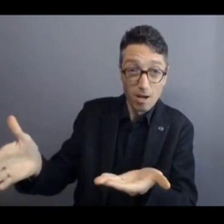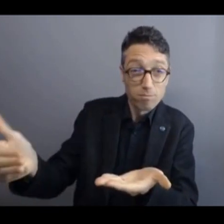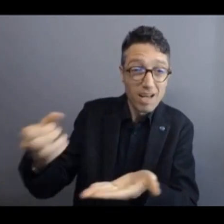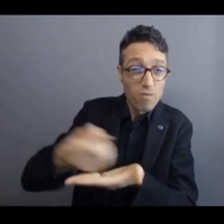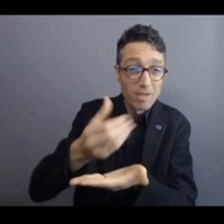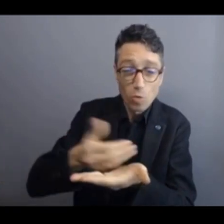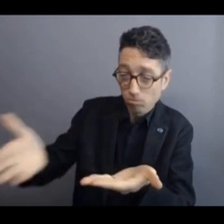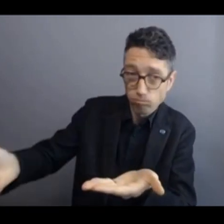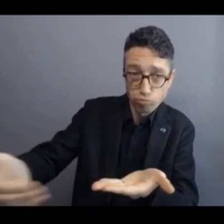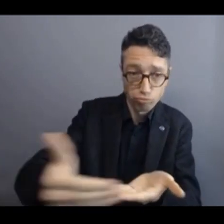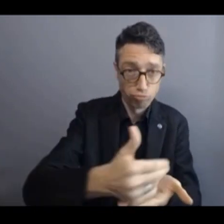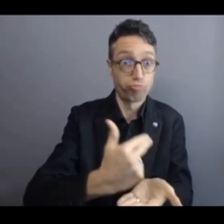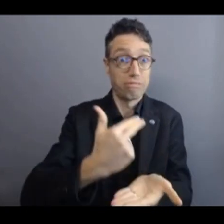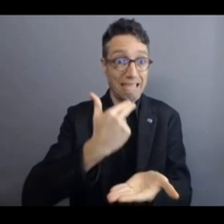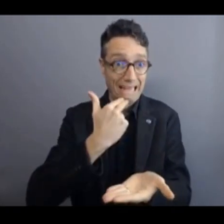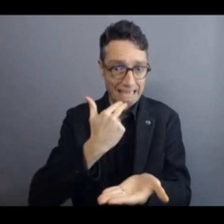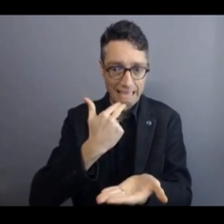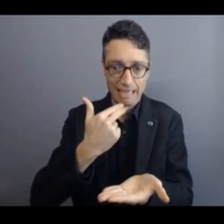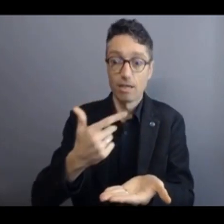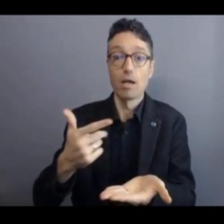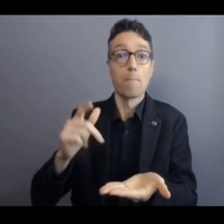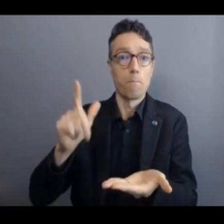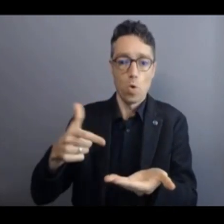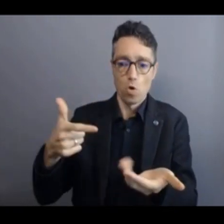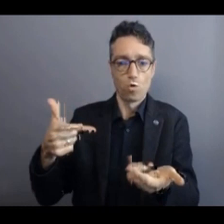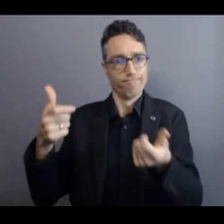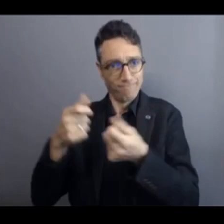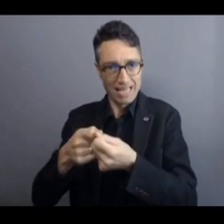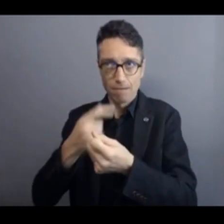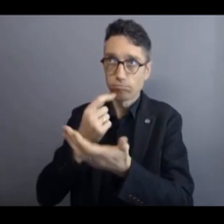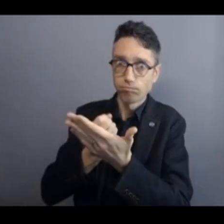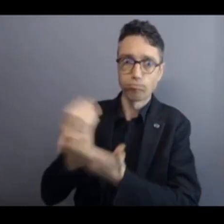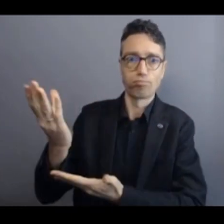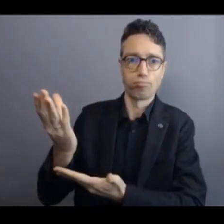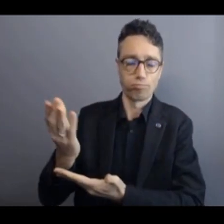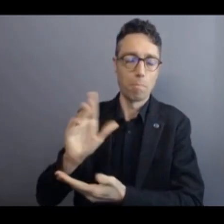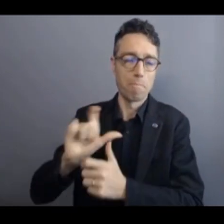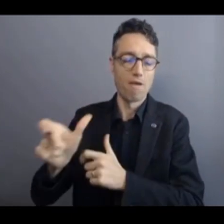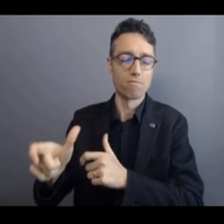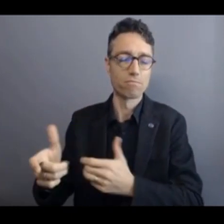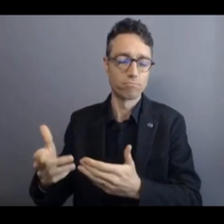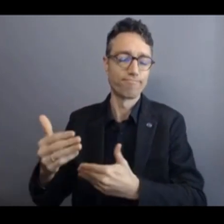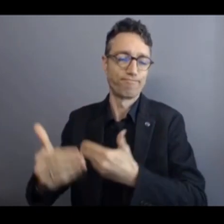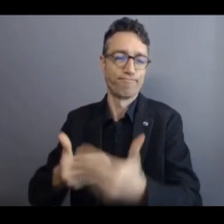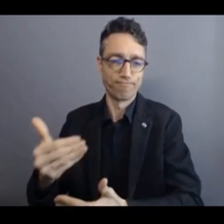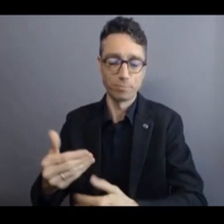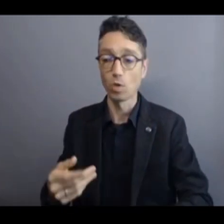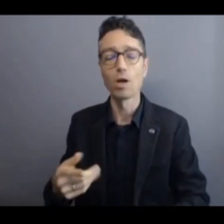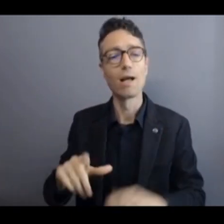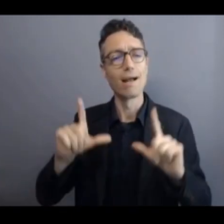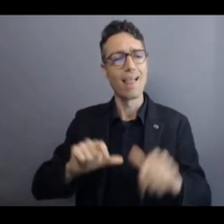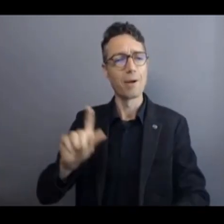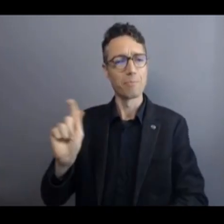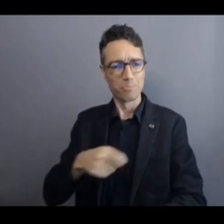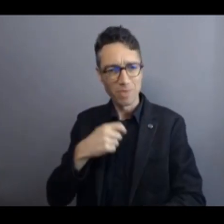bien normalisée de manière à être interopérable. Donc oui, on accompagne et on espère bien que le voyage sera accompagné du début